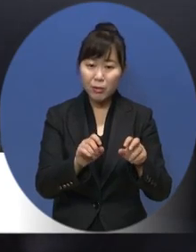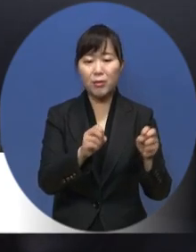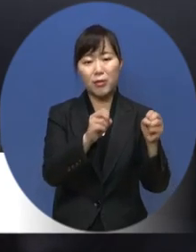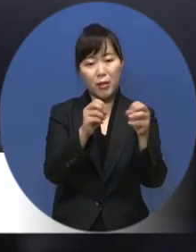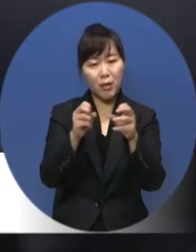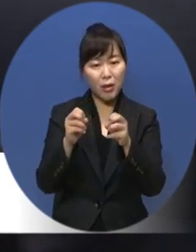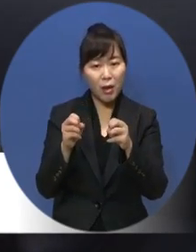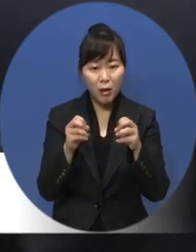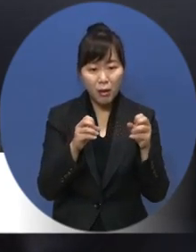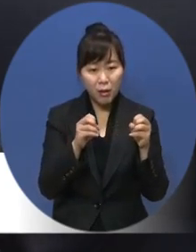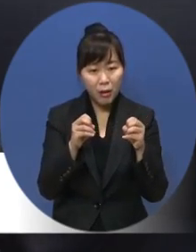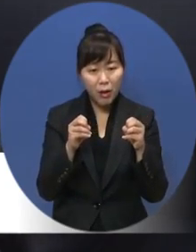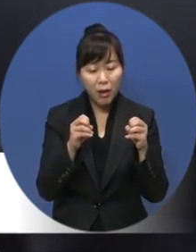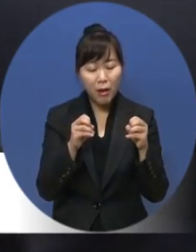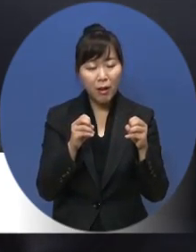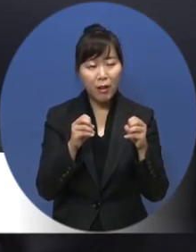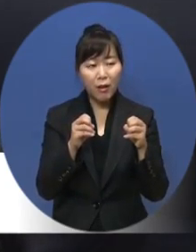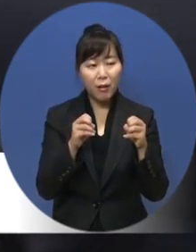얘기를